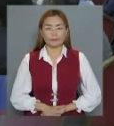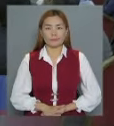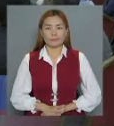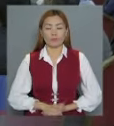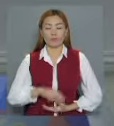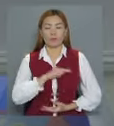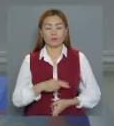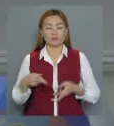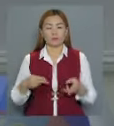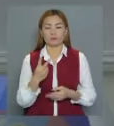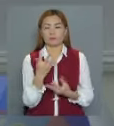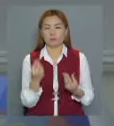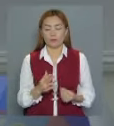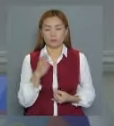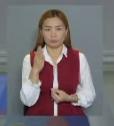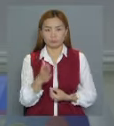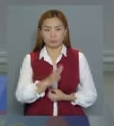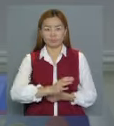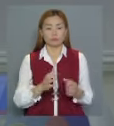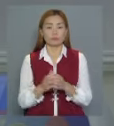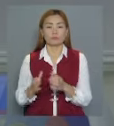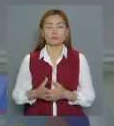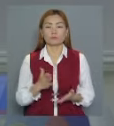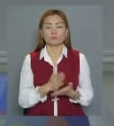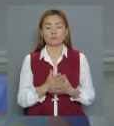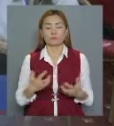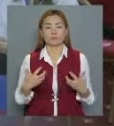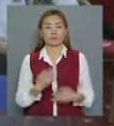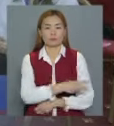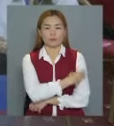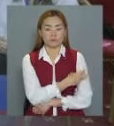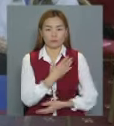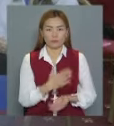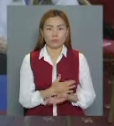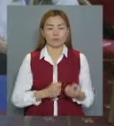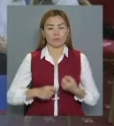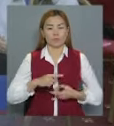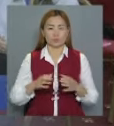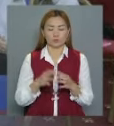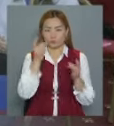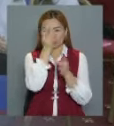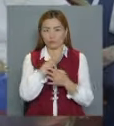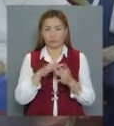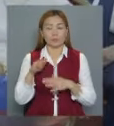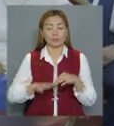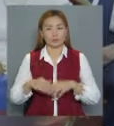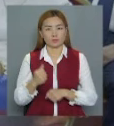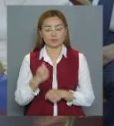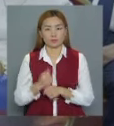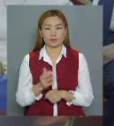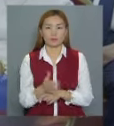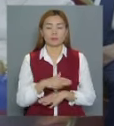Жұмыс сапары 2 күнге созылады. Делегация құрамында денсаулық сақтау, өнеркәсіп, мәдениет, ауыл шаруашылығы және